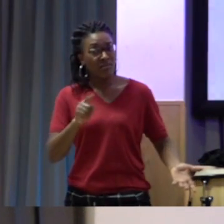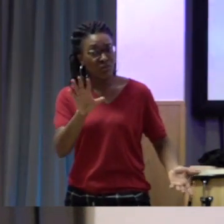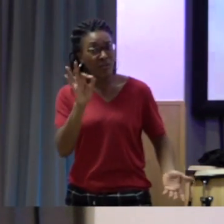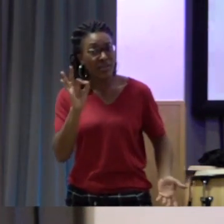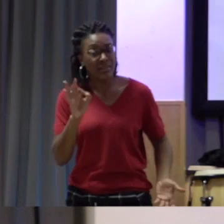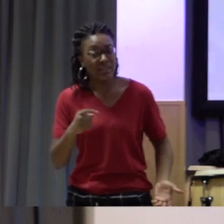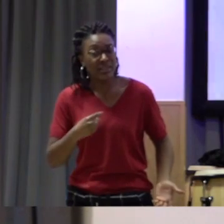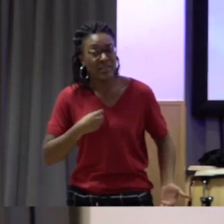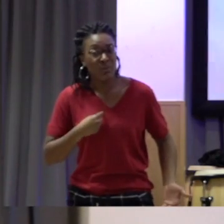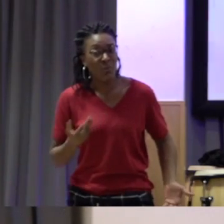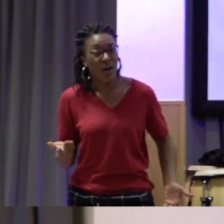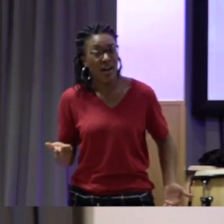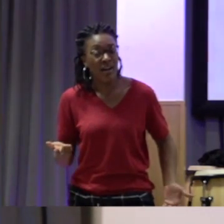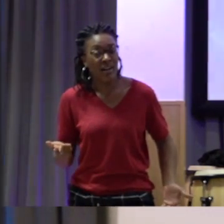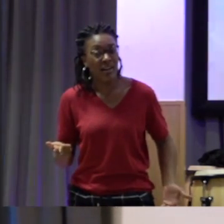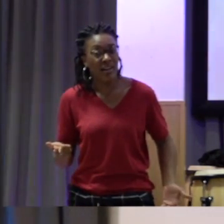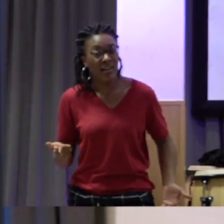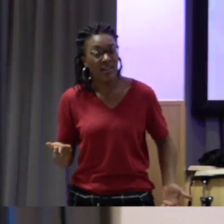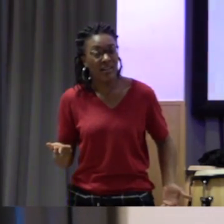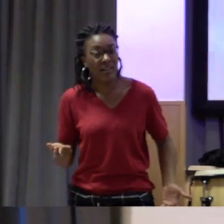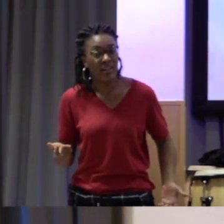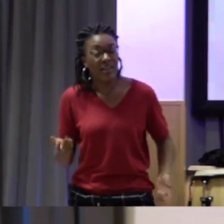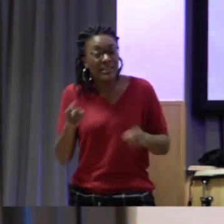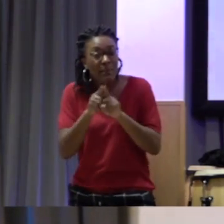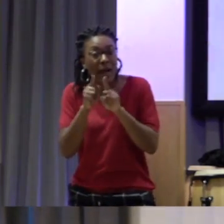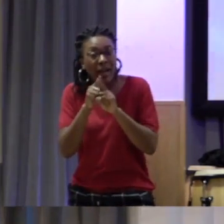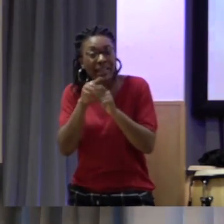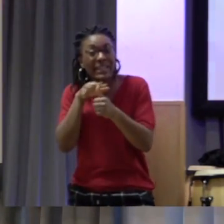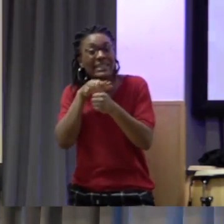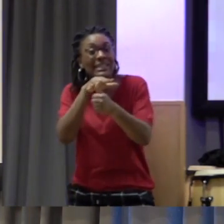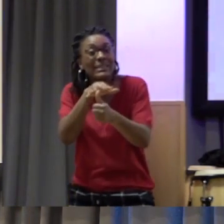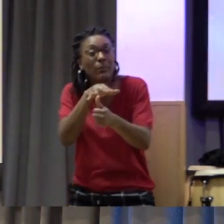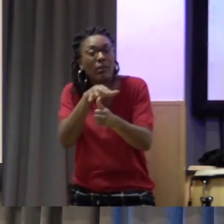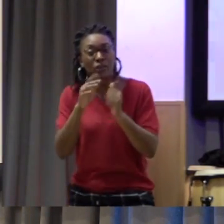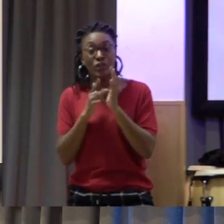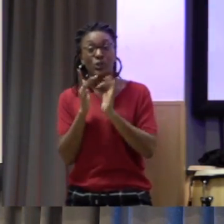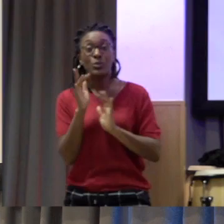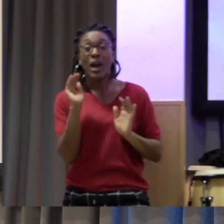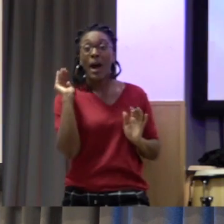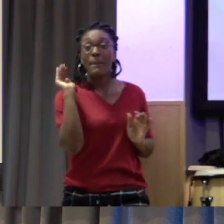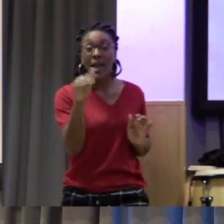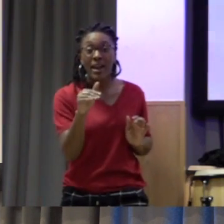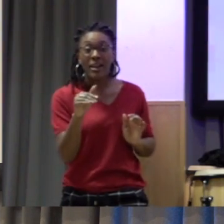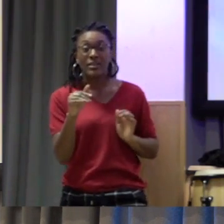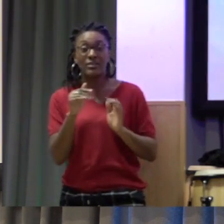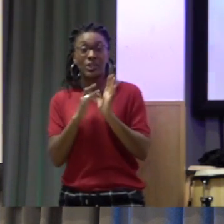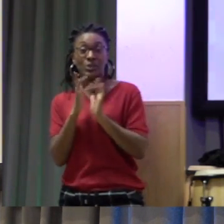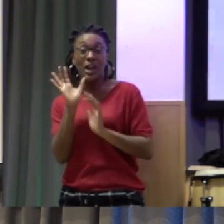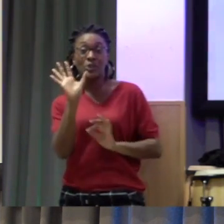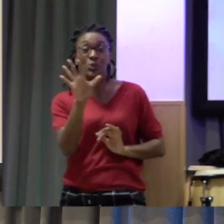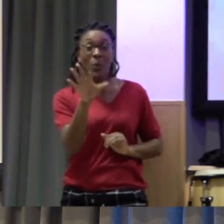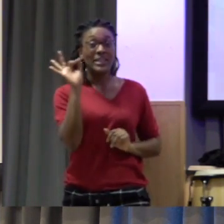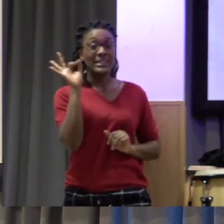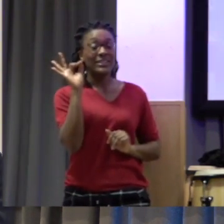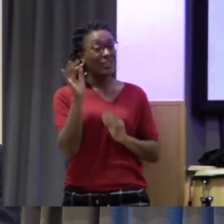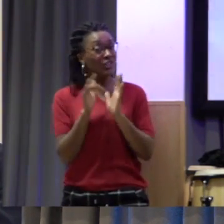Et c'est ce qui est appliqué aux disciples. Ils ont été appelés, choisis,